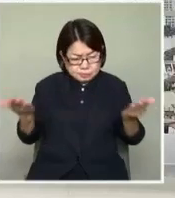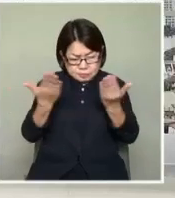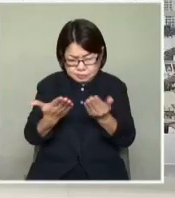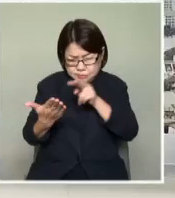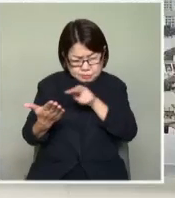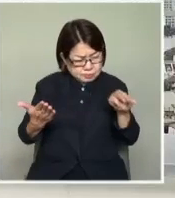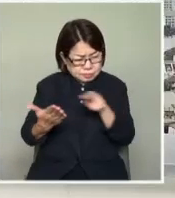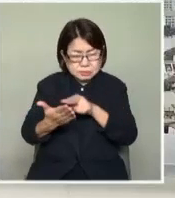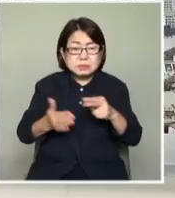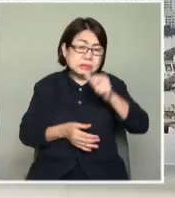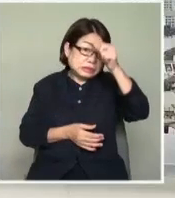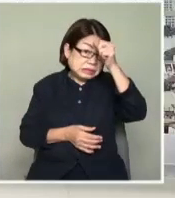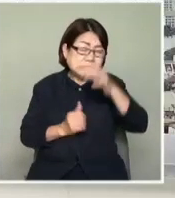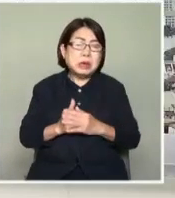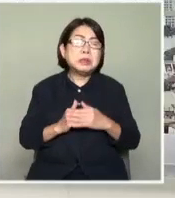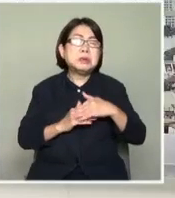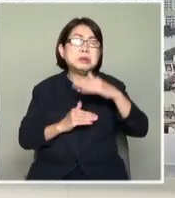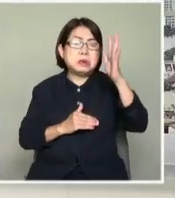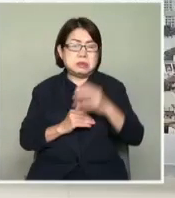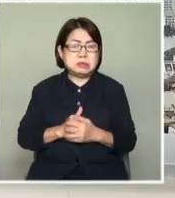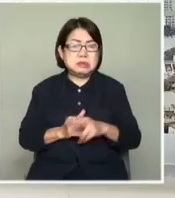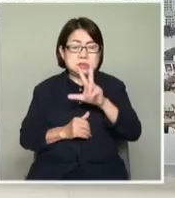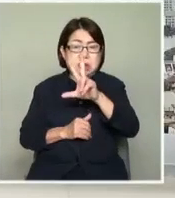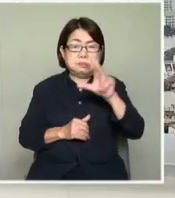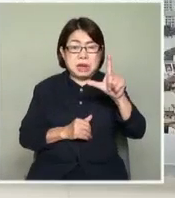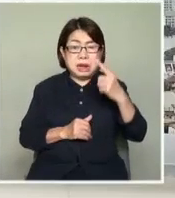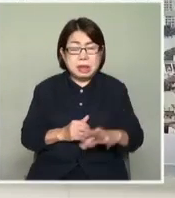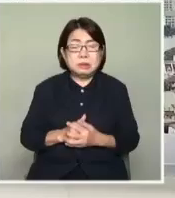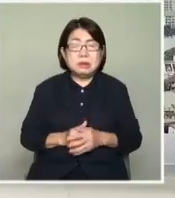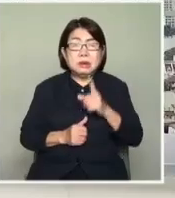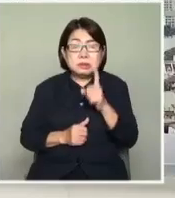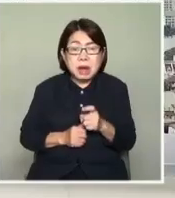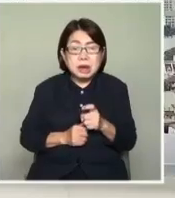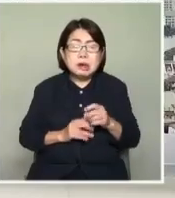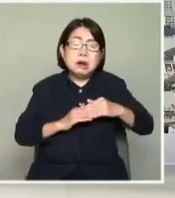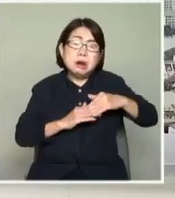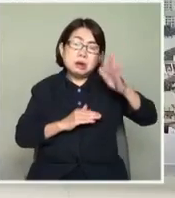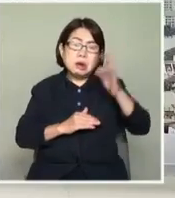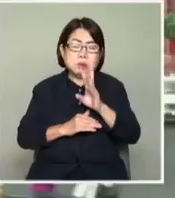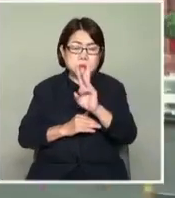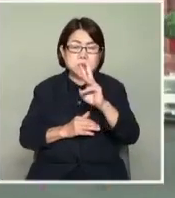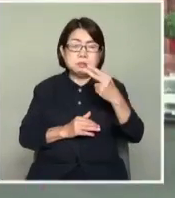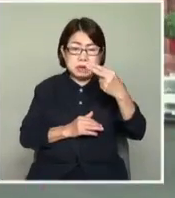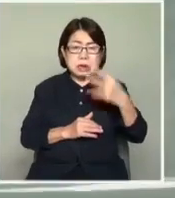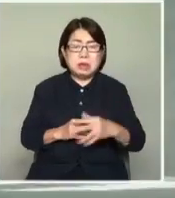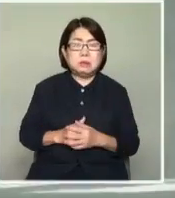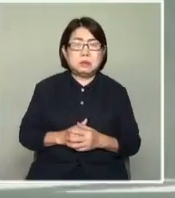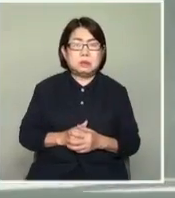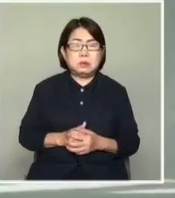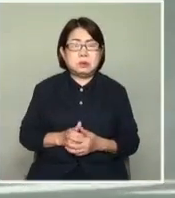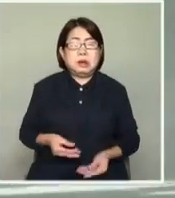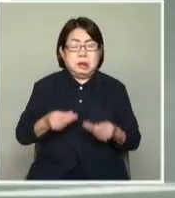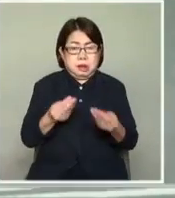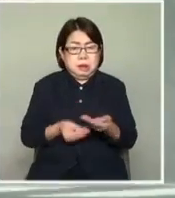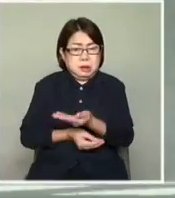ผู้ติดเชื้อของอินเดียนี่ทะลุเกินกว่า3ล้านคนผู้เสียชีวิตก็ทะลุเกินกว่า 60,000 คนเพราะฉะนั้นเดี๋ยวพาคุณผู้ช